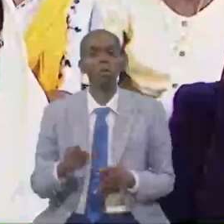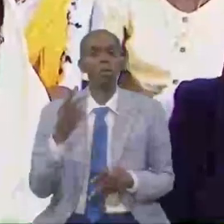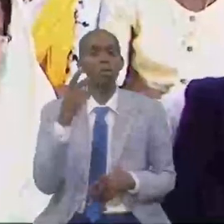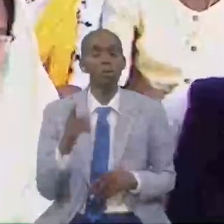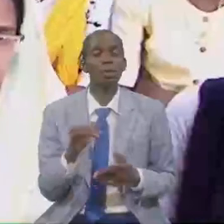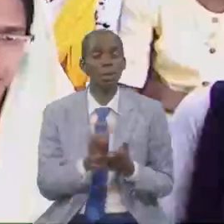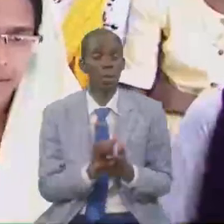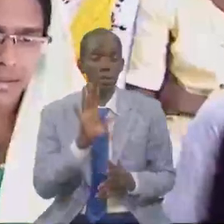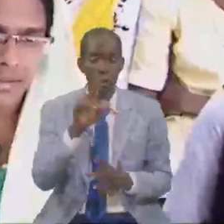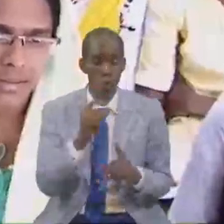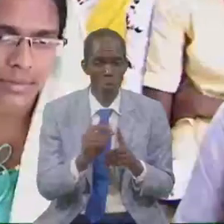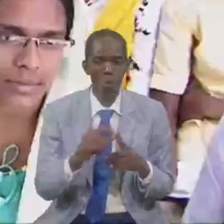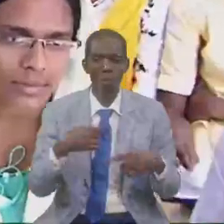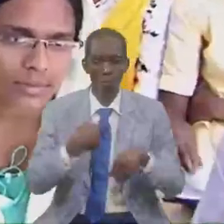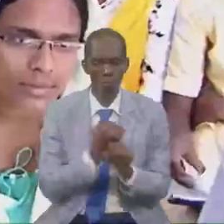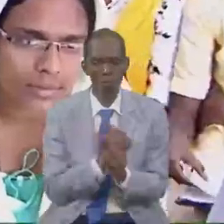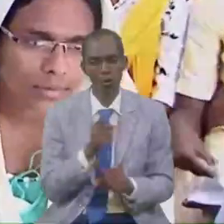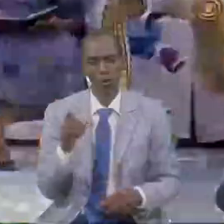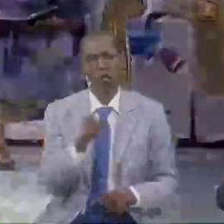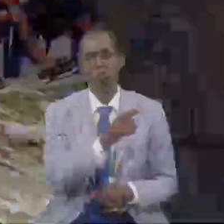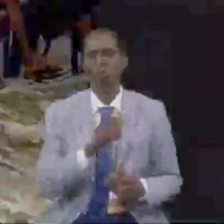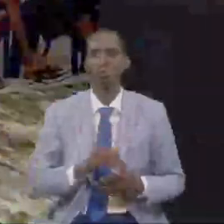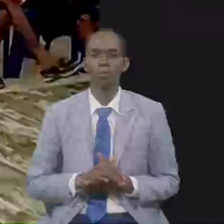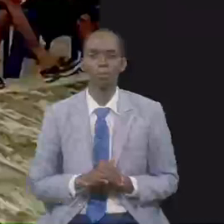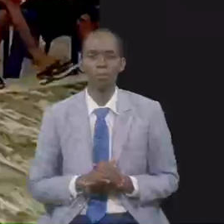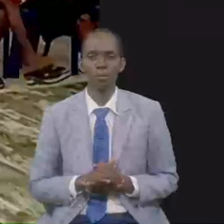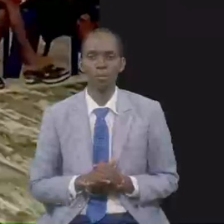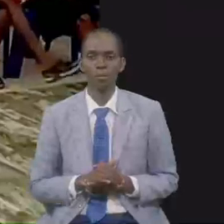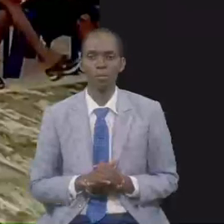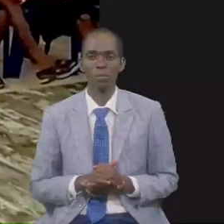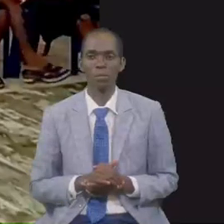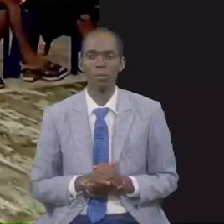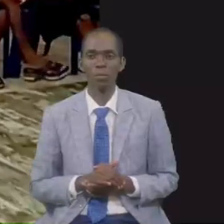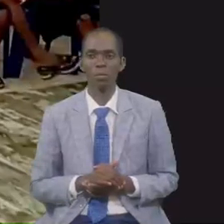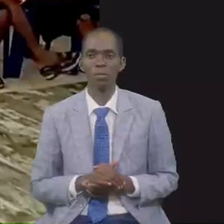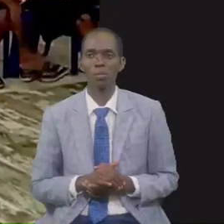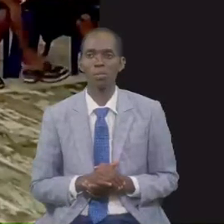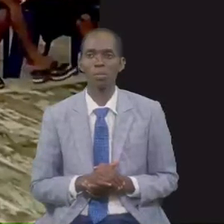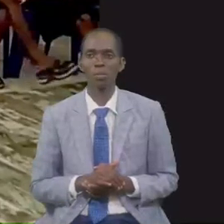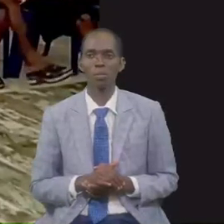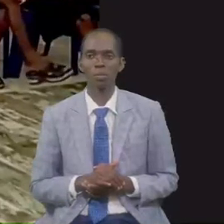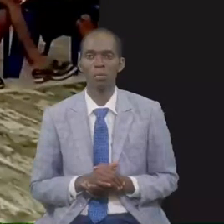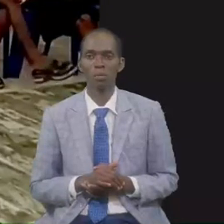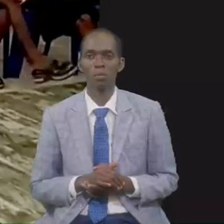Ah, moi, je suis un introverti, je ne peux pas parler aux gens. C'est ce que tu te dis, les paroles font les gens.